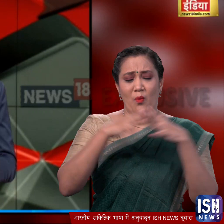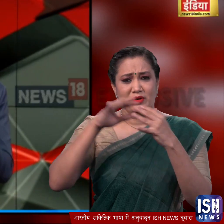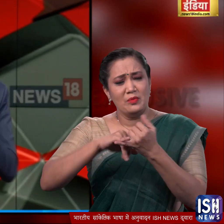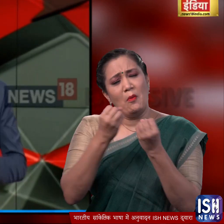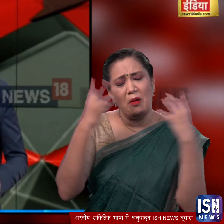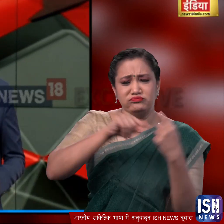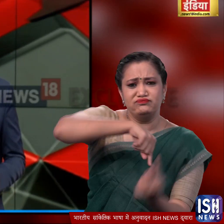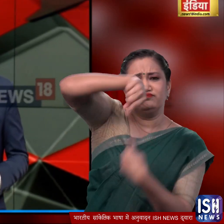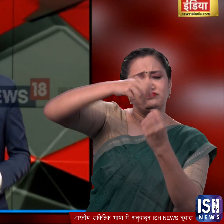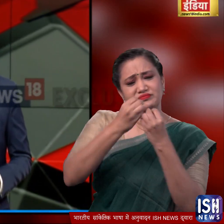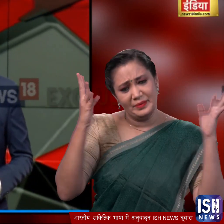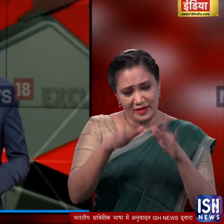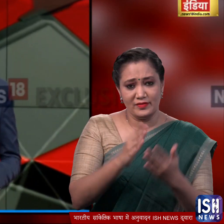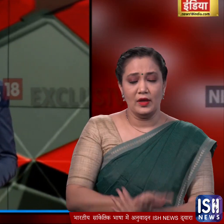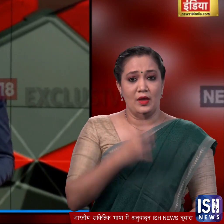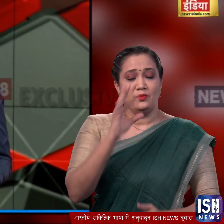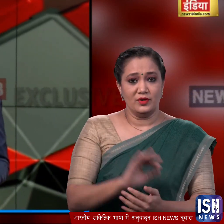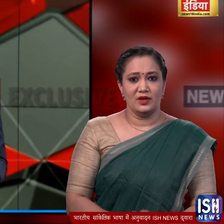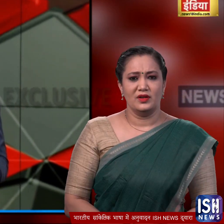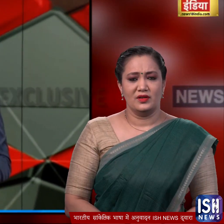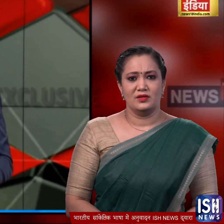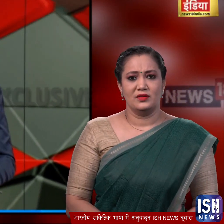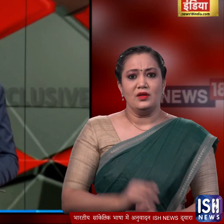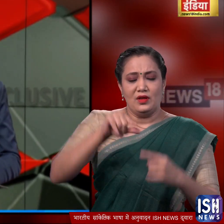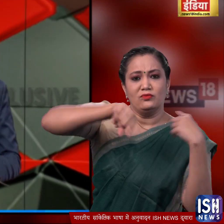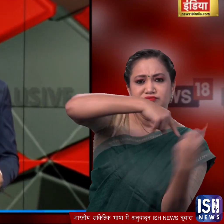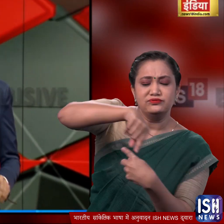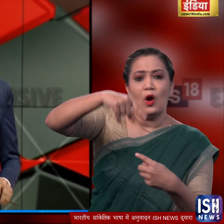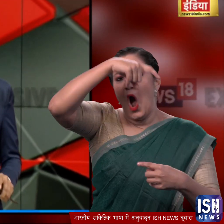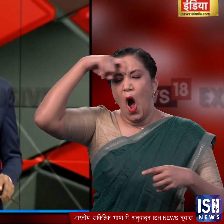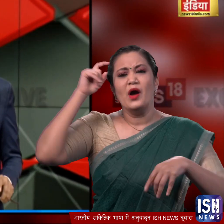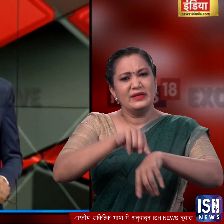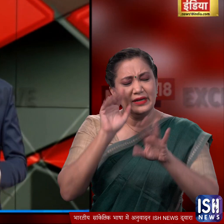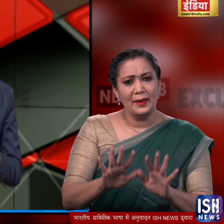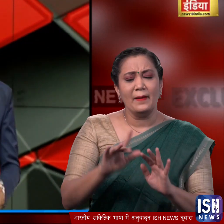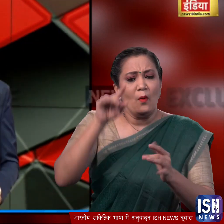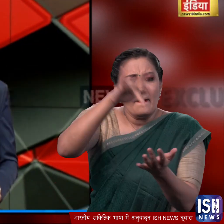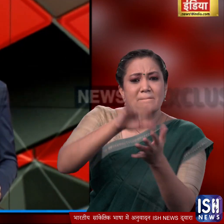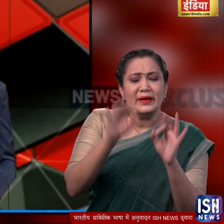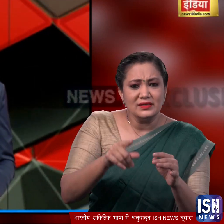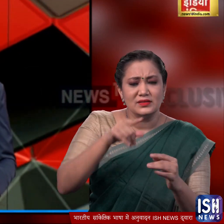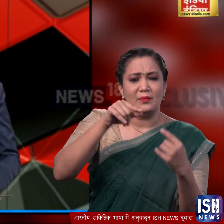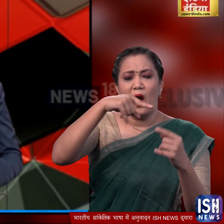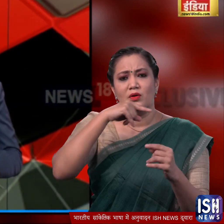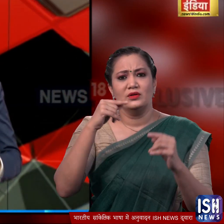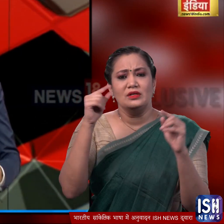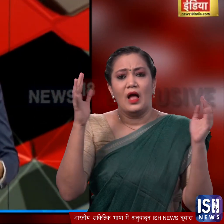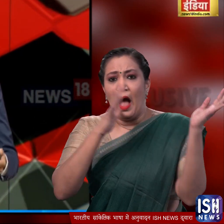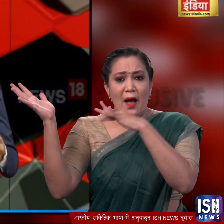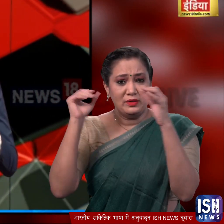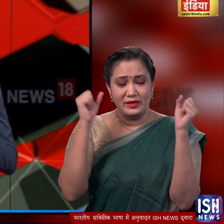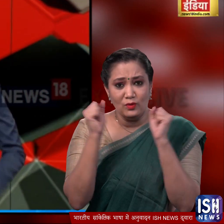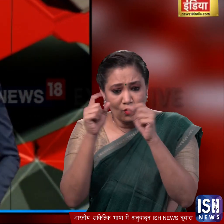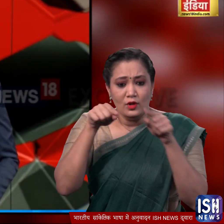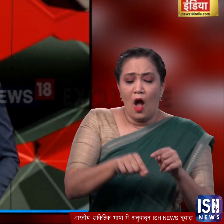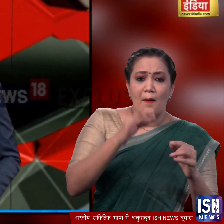स्पाउट उठते रहते हैं। सौभाग्य की एक बात यह कि आमतौर पर ऐसे बवंडर गर्मी के मौसम में आते हैं और जब एक ही जगह पर जमीन का तापमान आसमानी